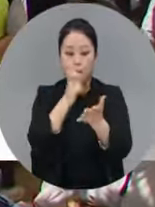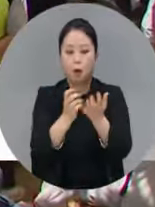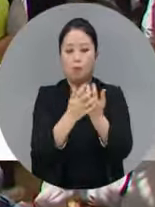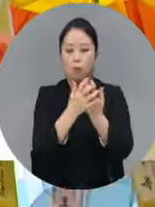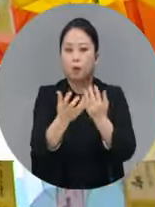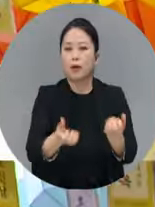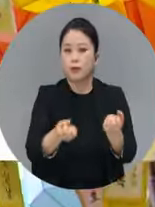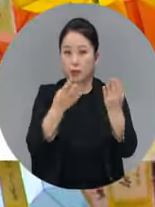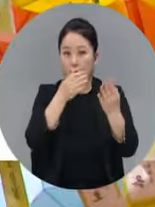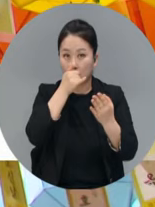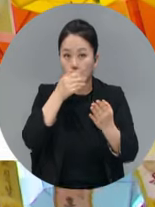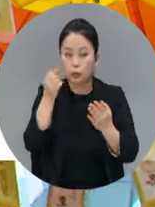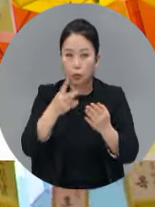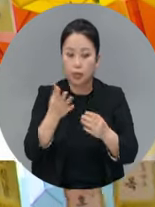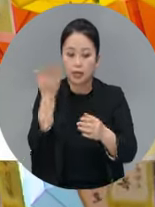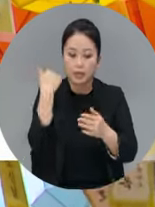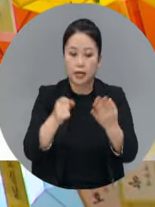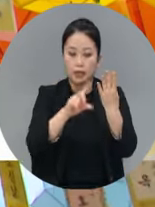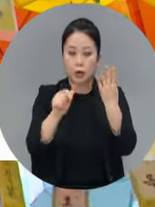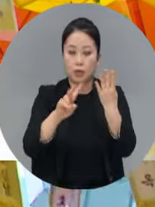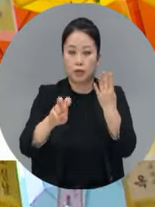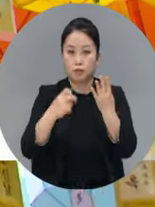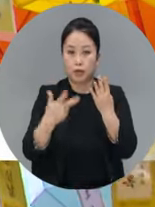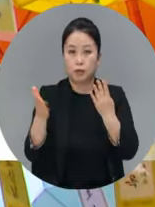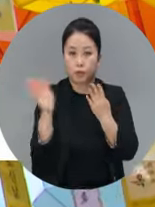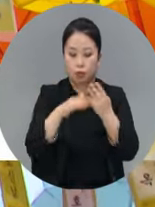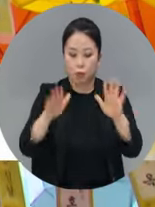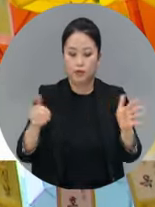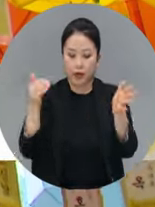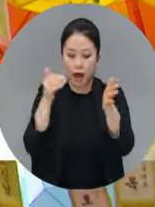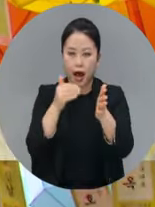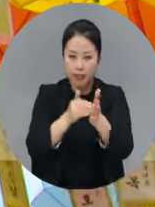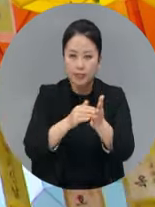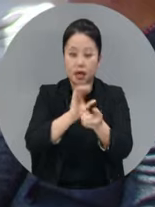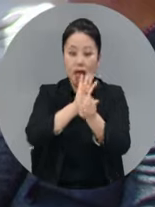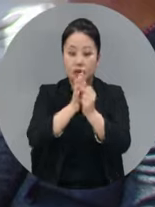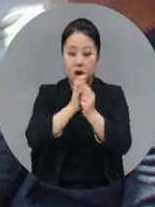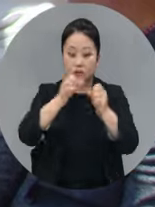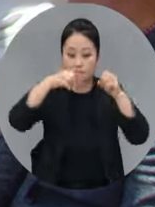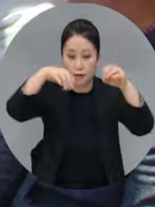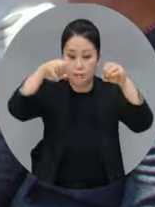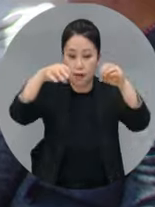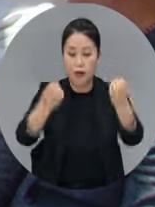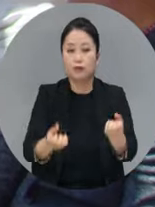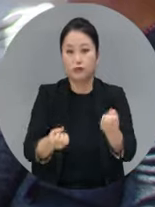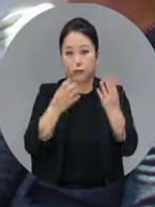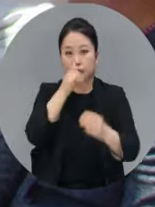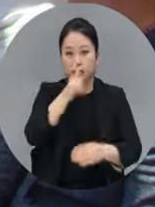법요식이 열렸으며 지난달 27일부터 오늘까지 연등축제도 진행됐습니다.